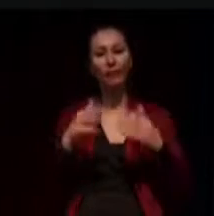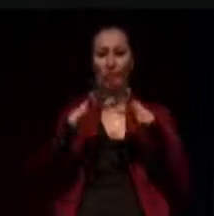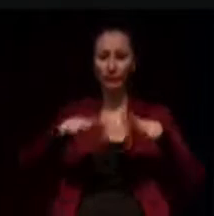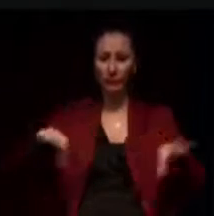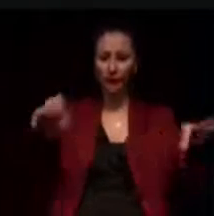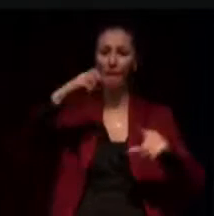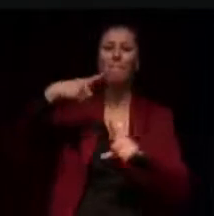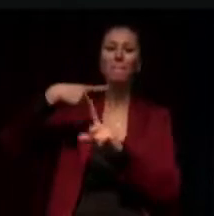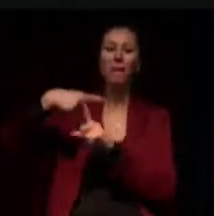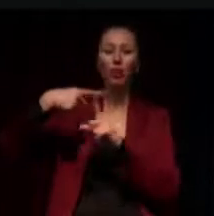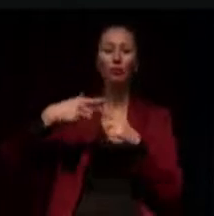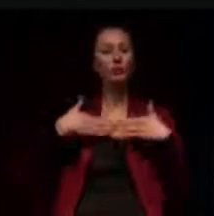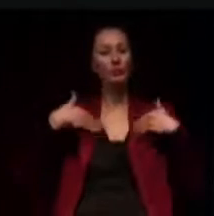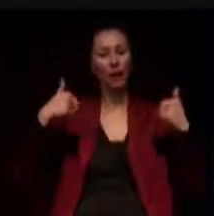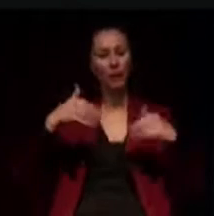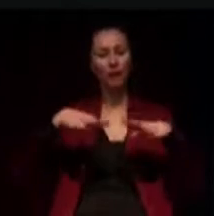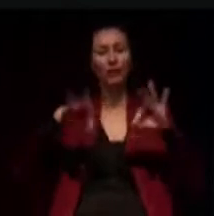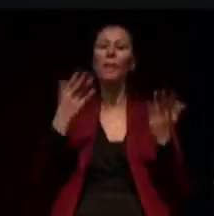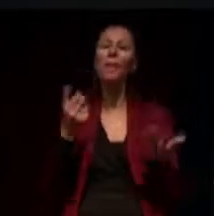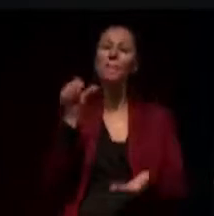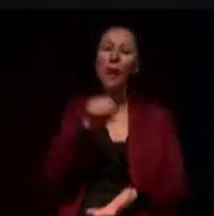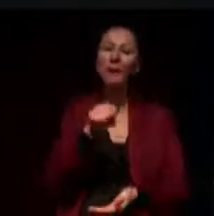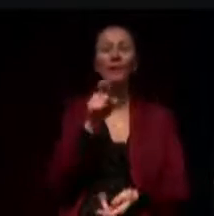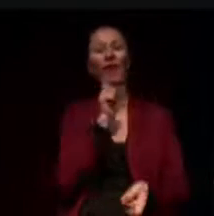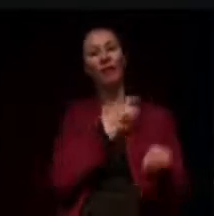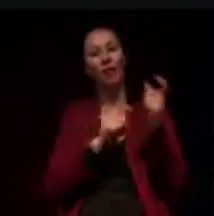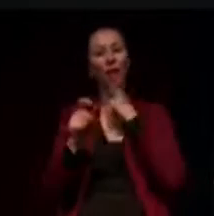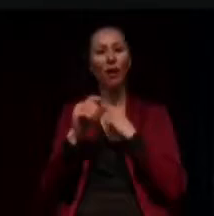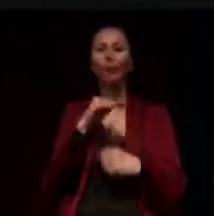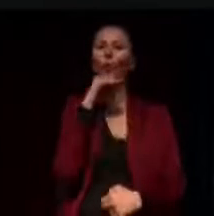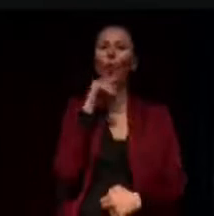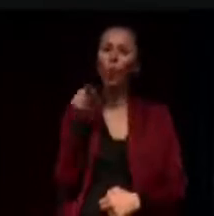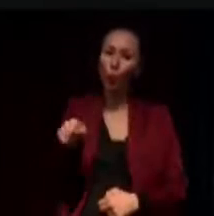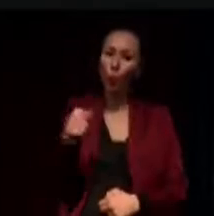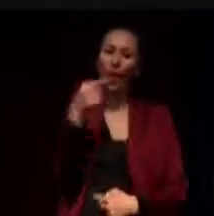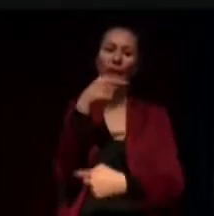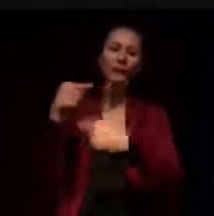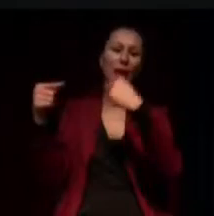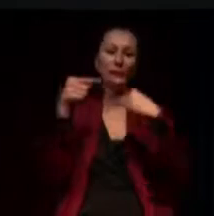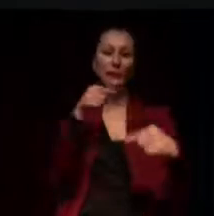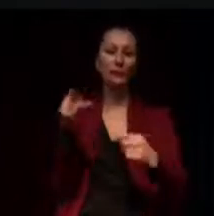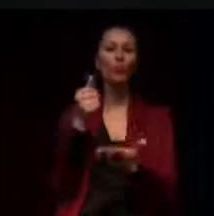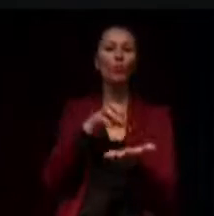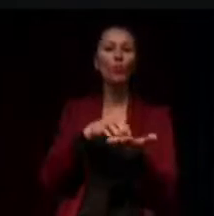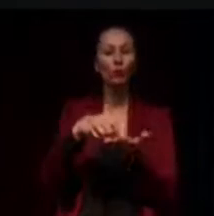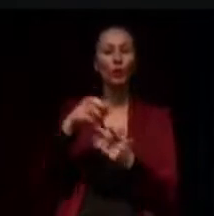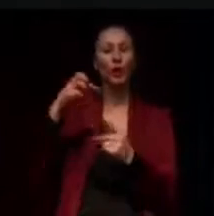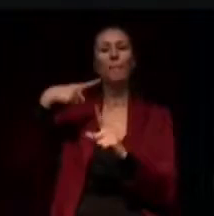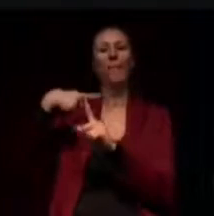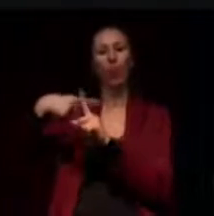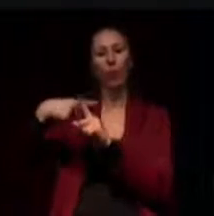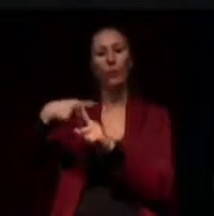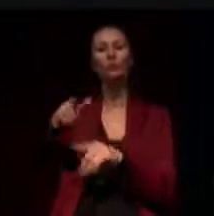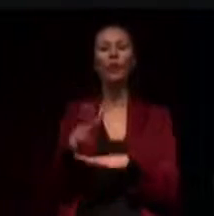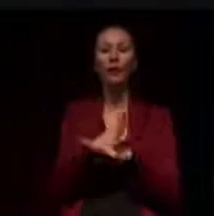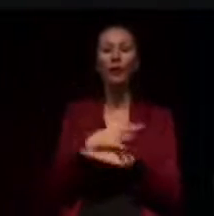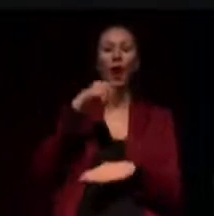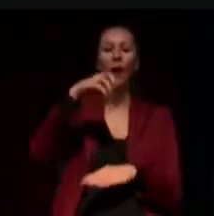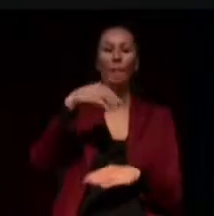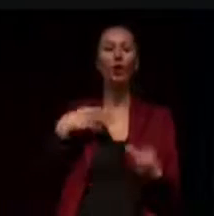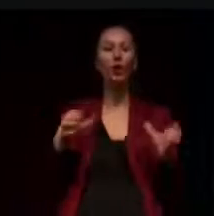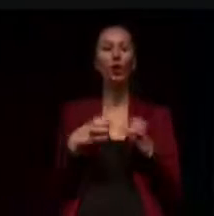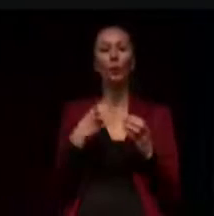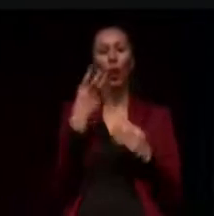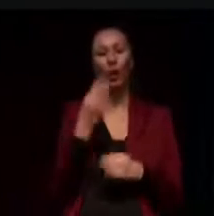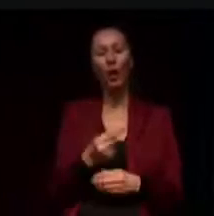hazırlanması, performansın sağlıklı hazırlanması ama maalesef hatalarla dolu, eksiklerle dolu bir bütçe ve performans. Bu nedenle AK Parti grubu